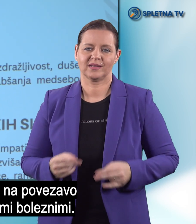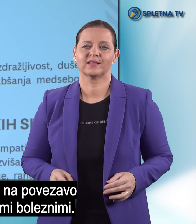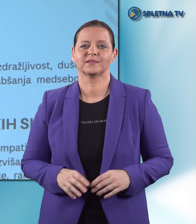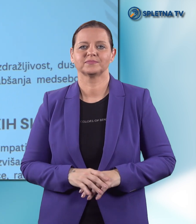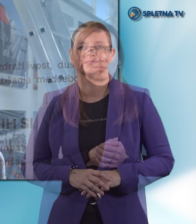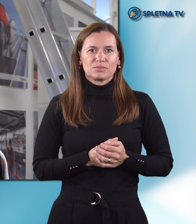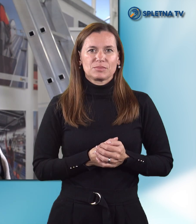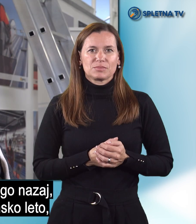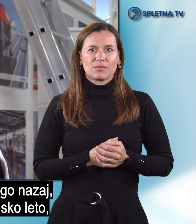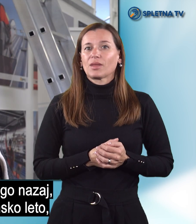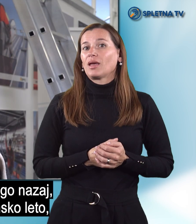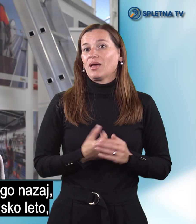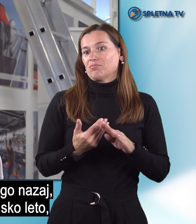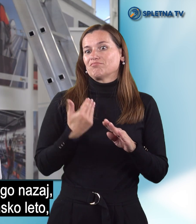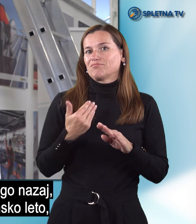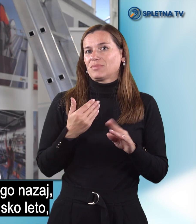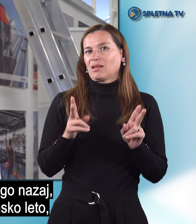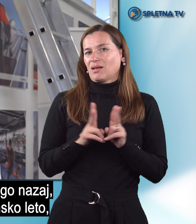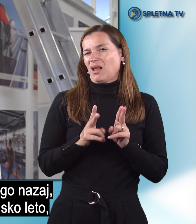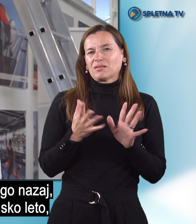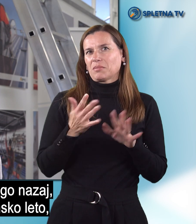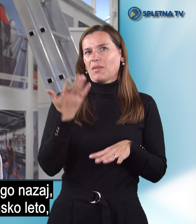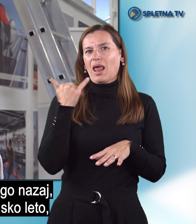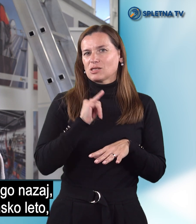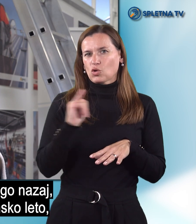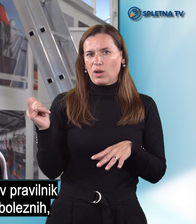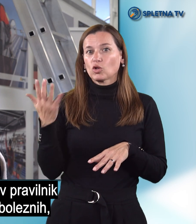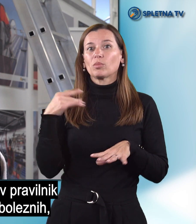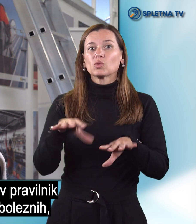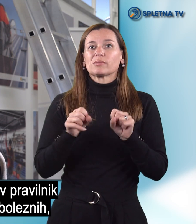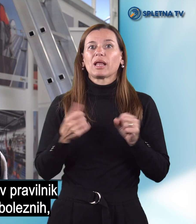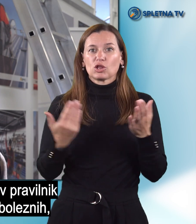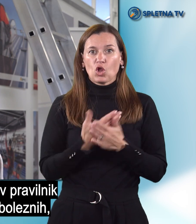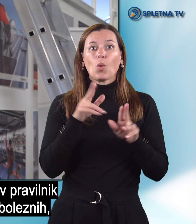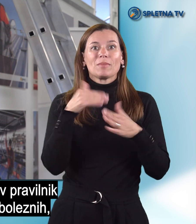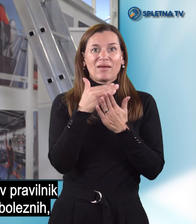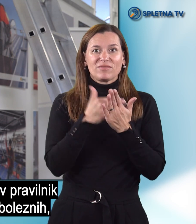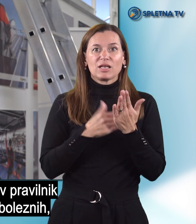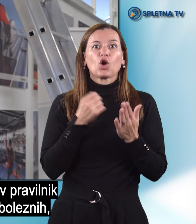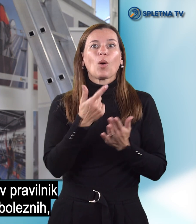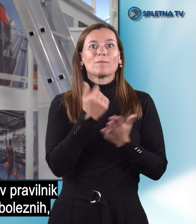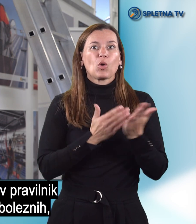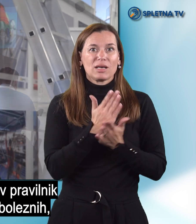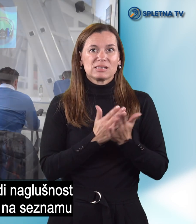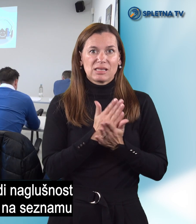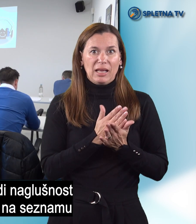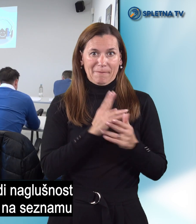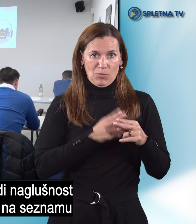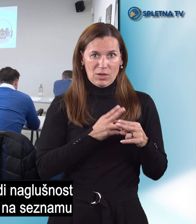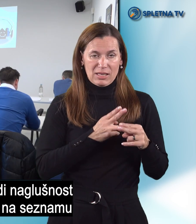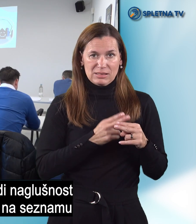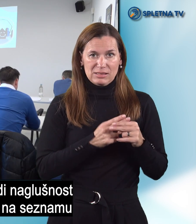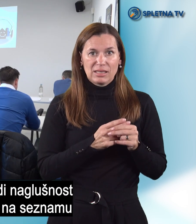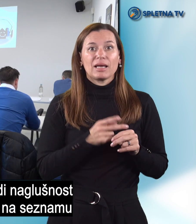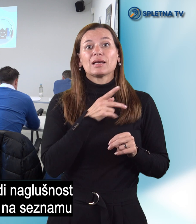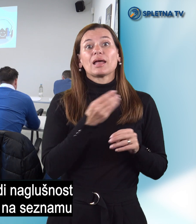poklicnimi boleznimi. Ker je nedolgo nazaj, se pravi lansko leto, bil sprejet nov pravilnik o poklicnih boleznih,